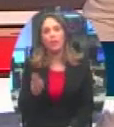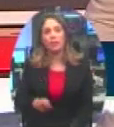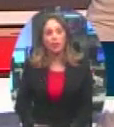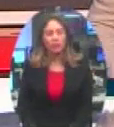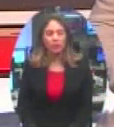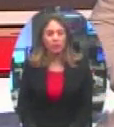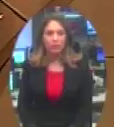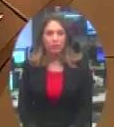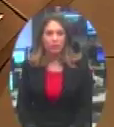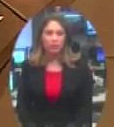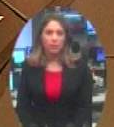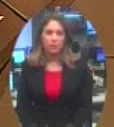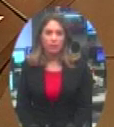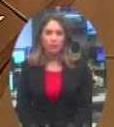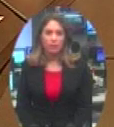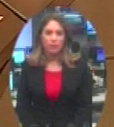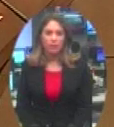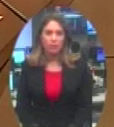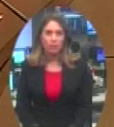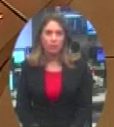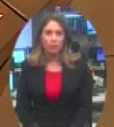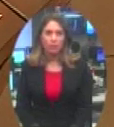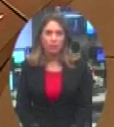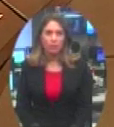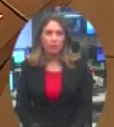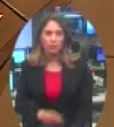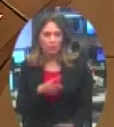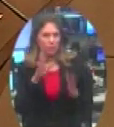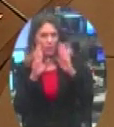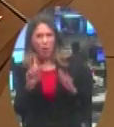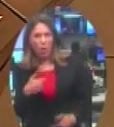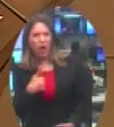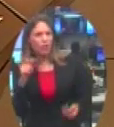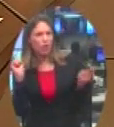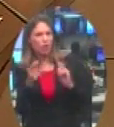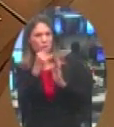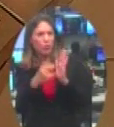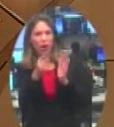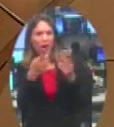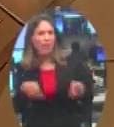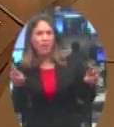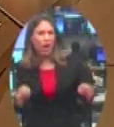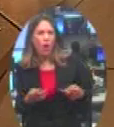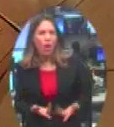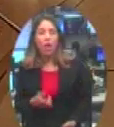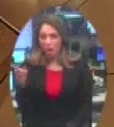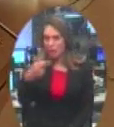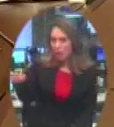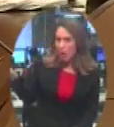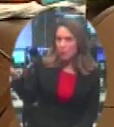חוקה. לא קראת לי לסדר. מה זה צא החוצה? אתה לא יכול לקיים,